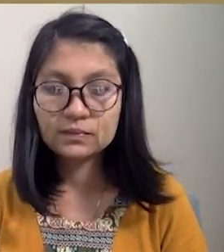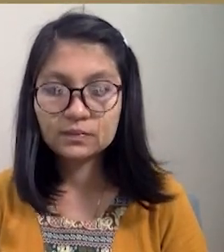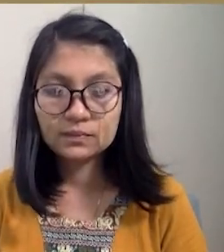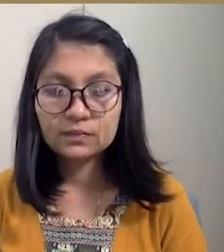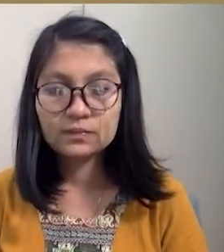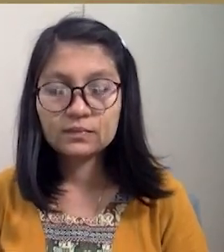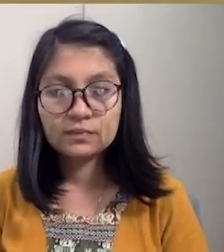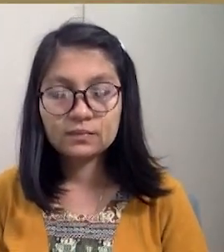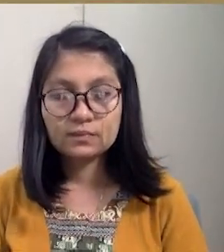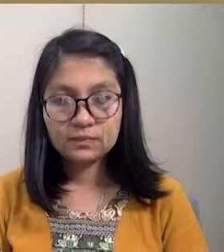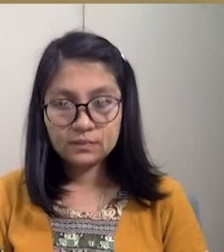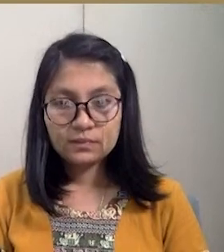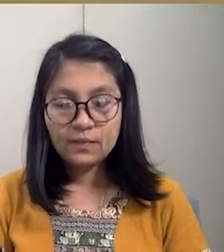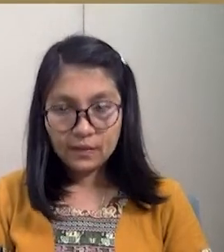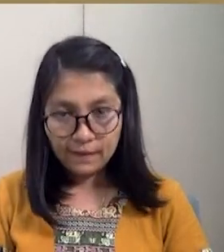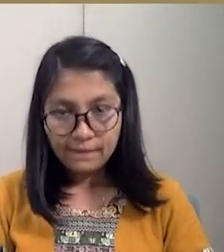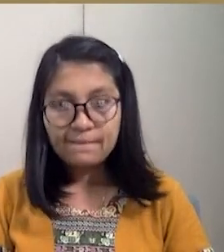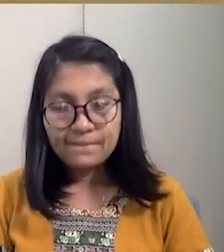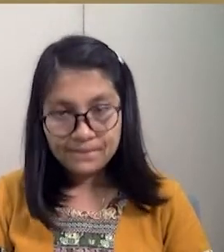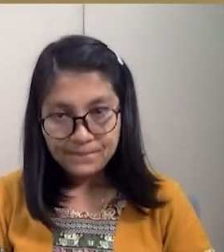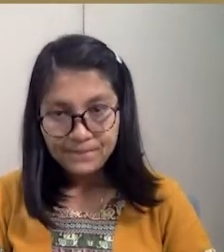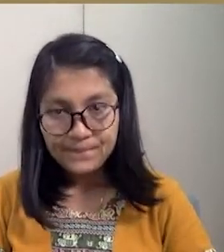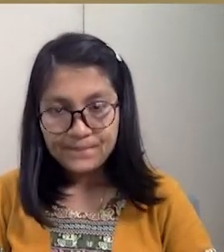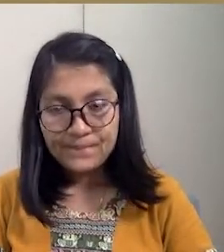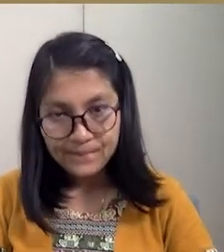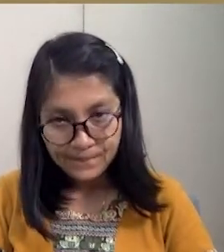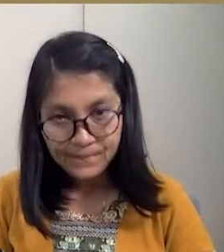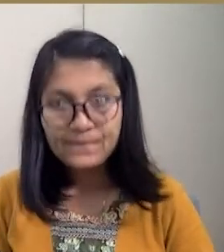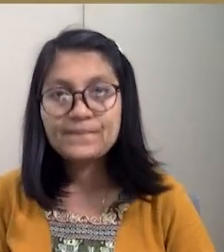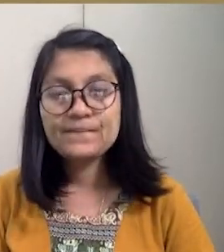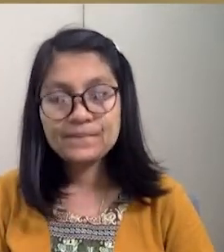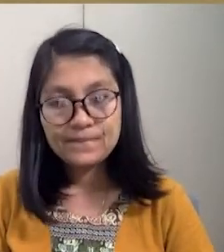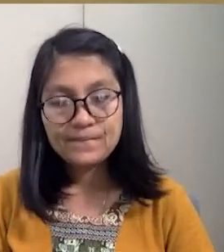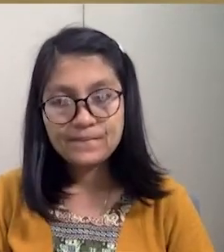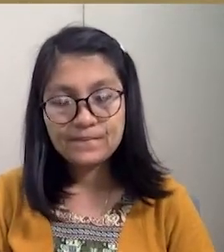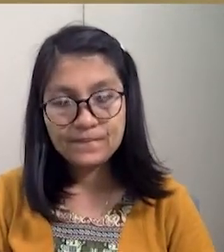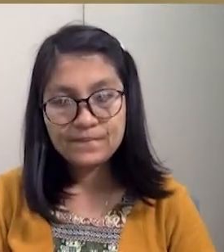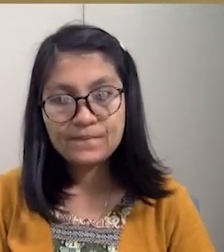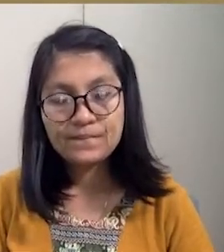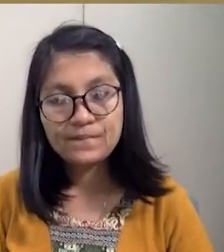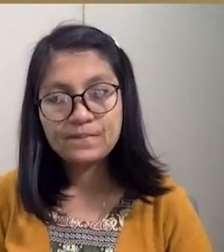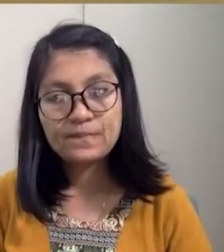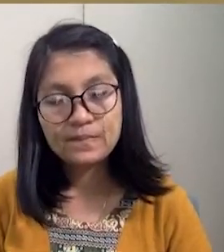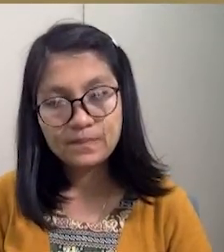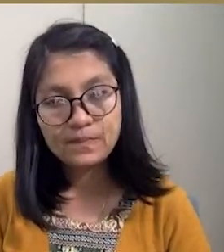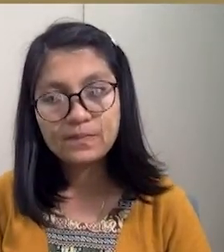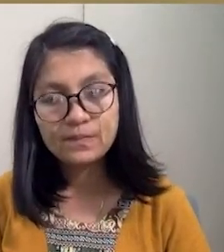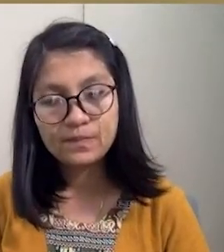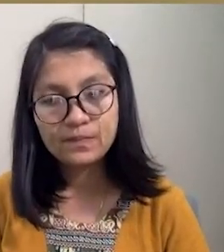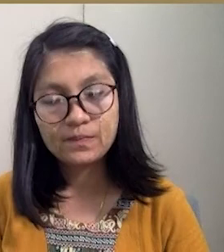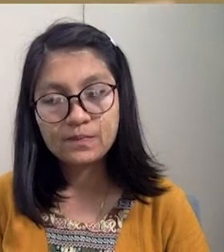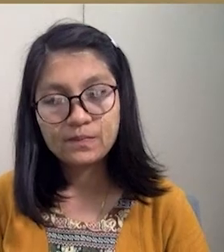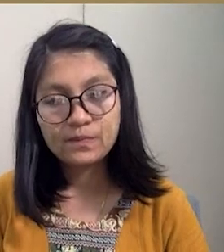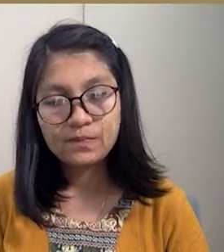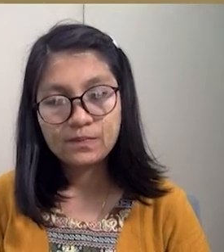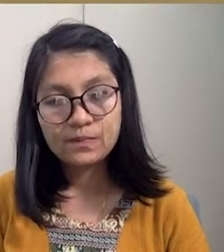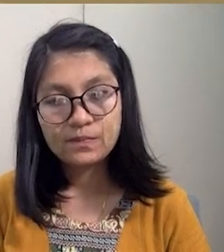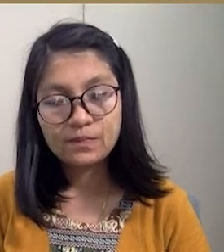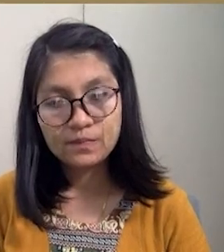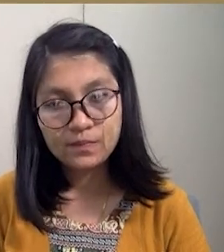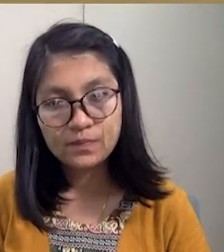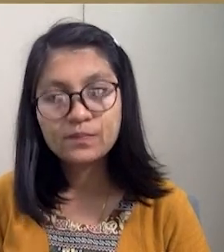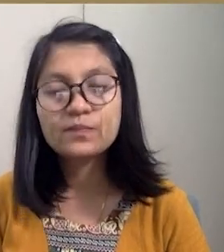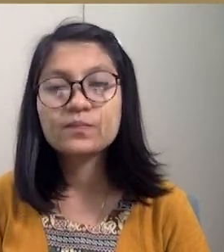ဘူးဖုန်းကြောင်းတွေမှာလည်းအရင်ကတော့စုပြီးသွားနေလို့မရဘူးတူစုတာနဲ့လည်းဒီကပြဿနာတက်အောင်မှာဆိုတော့ဒီပြဿနာတွေအများကြီးပဲရင်ဆိုင်ရမှာနောက်ဆက်တွဲကတော့သူတို့ရဲ့မိသားစု